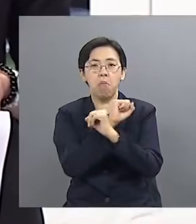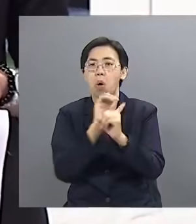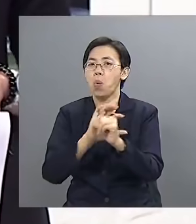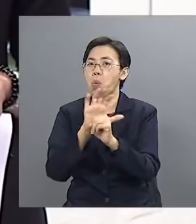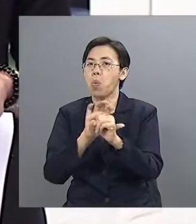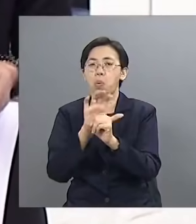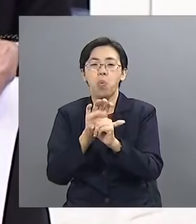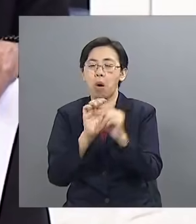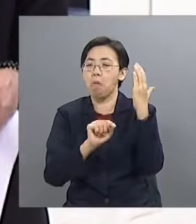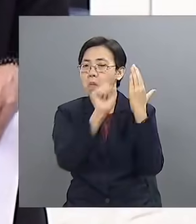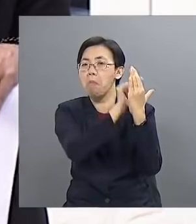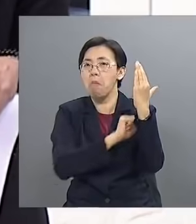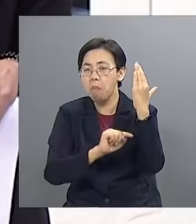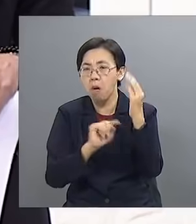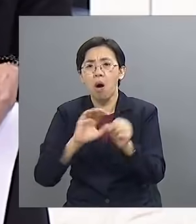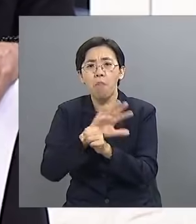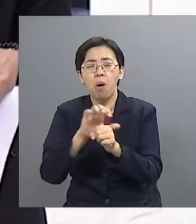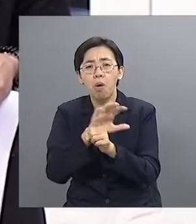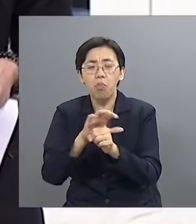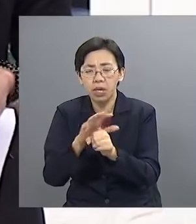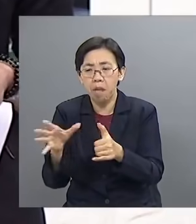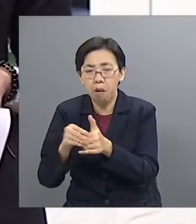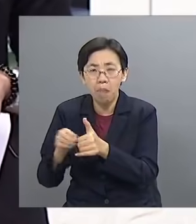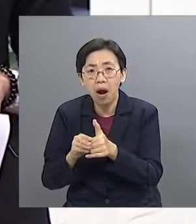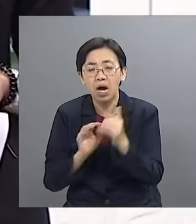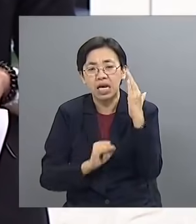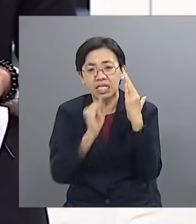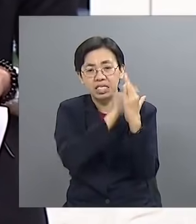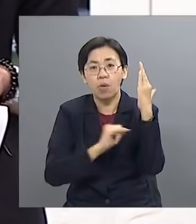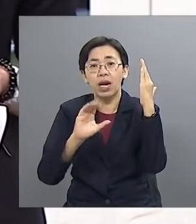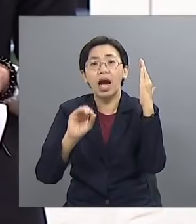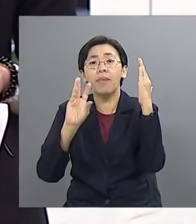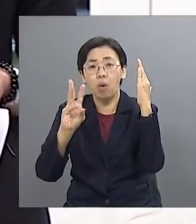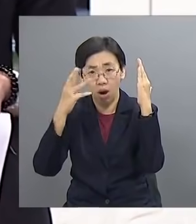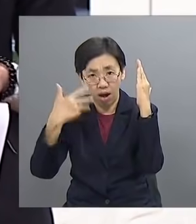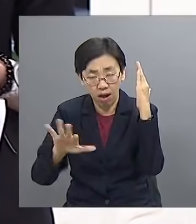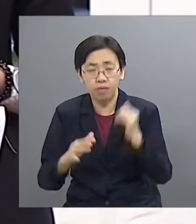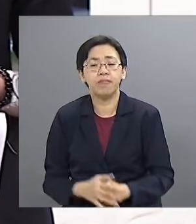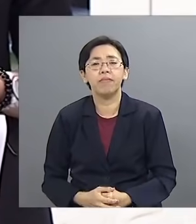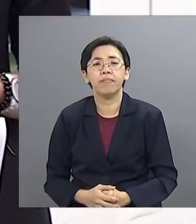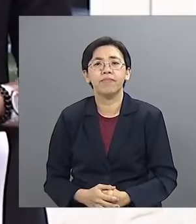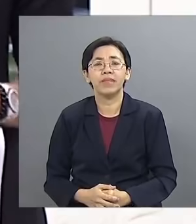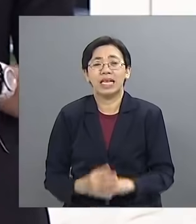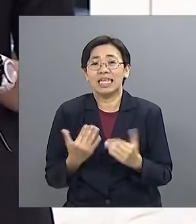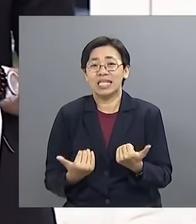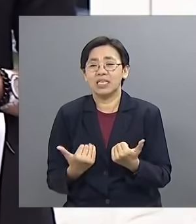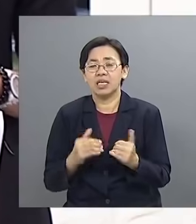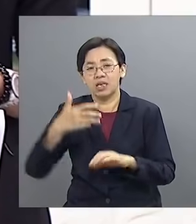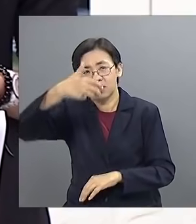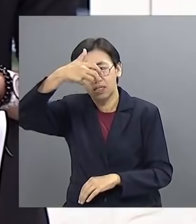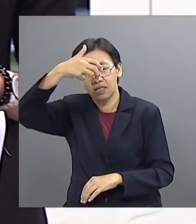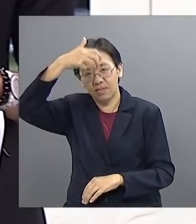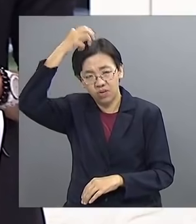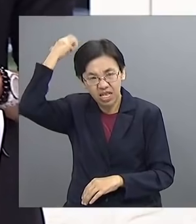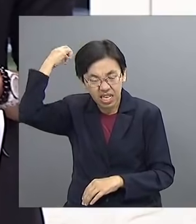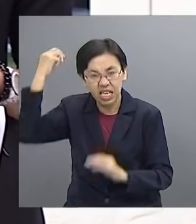ะว่าผู้ป่วยโควิดนี่ลามไป56จังหวัดทั่วประเทศแล้วนะคะอย่างล่าสุดนี่สิงห์บุรีจังหวัดน่าน